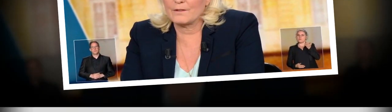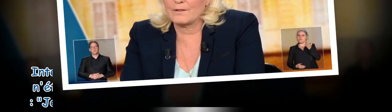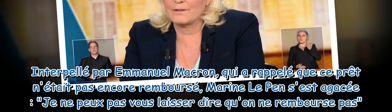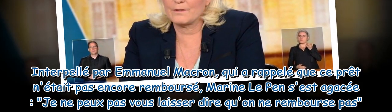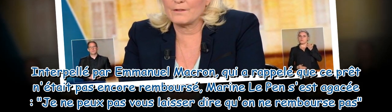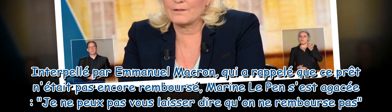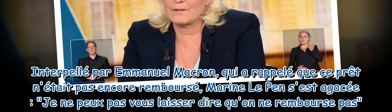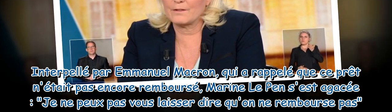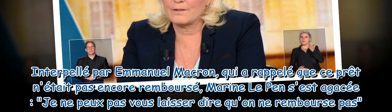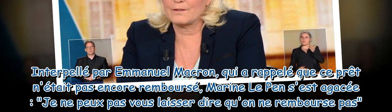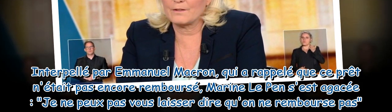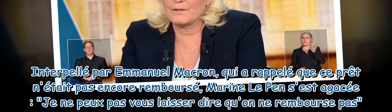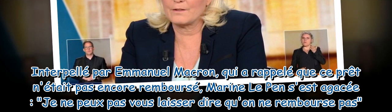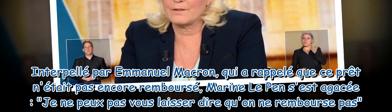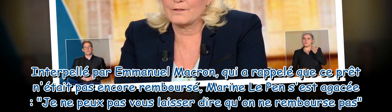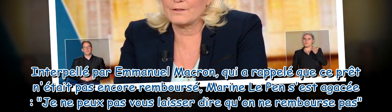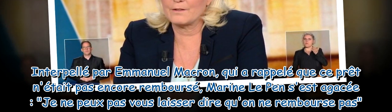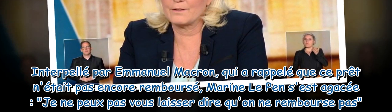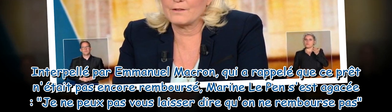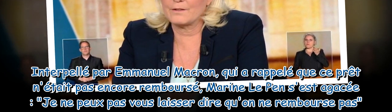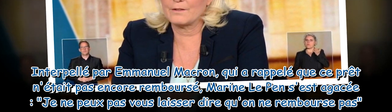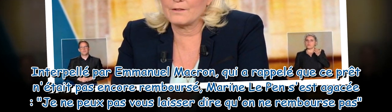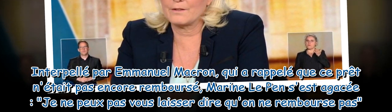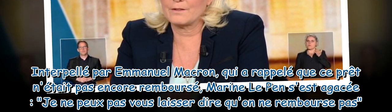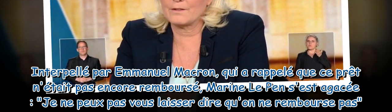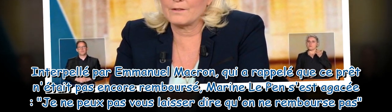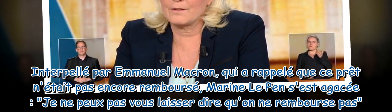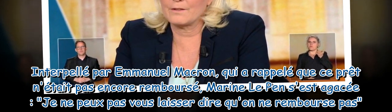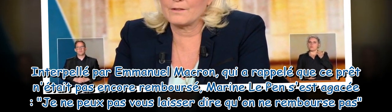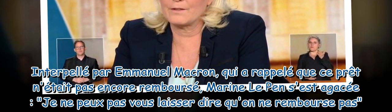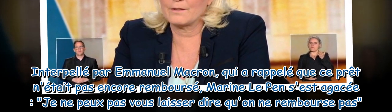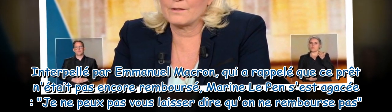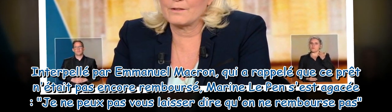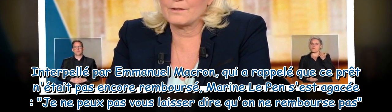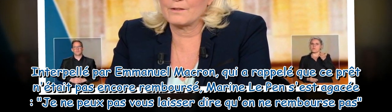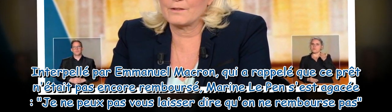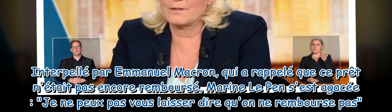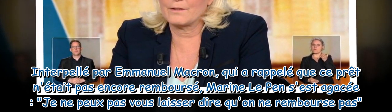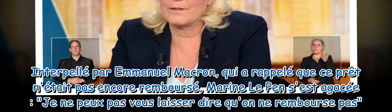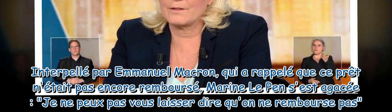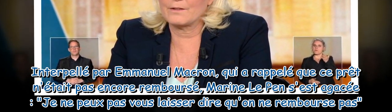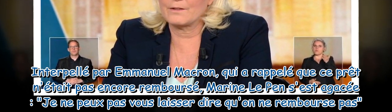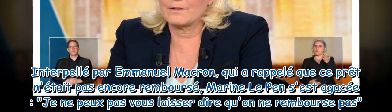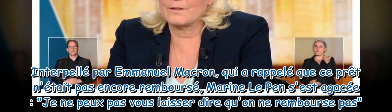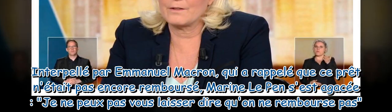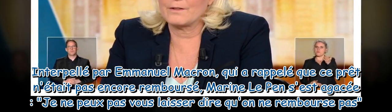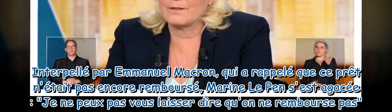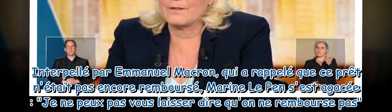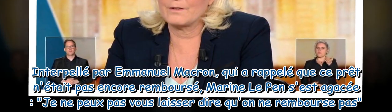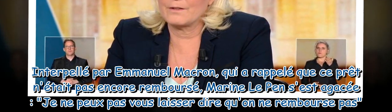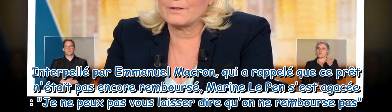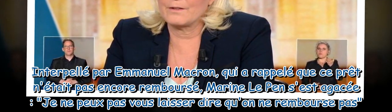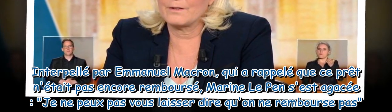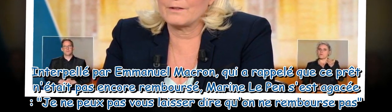interpellé par emmanuel macron qui a rappelé que ce prêt n'était pas encore remboursé marine le pen s'est agacé je ne peux